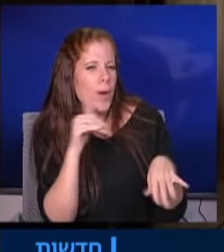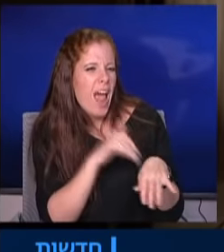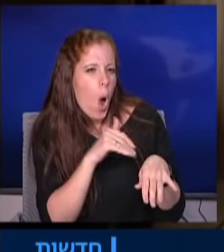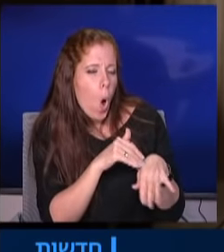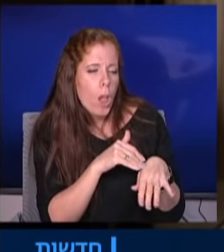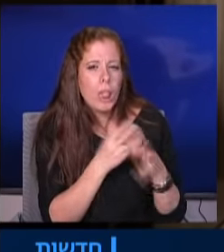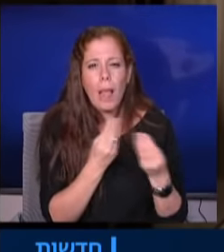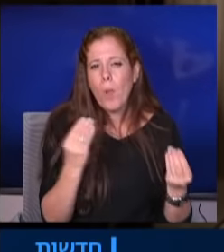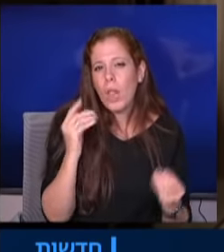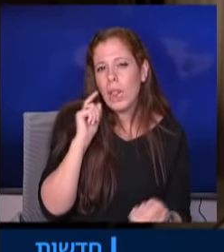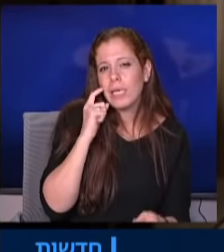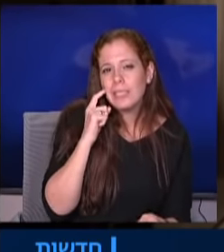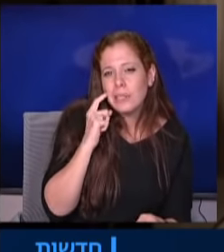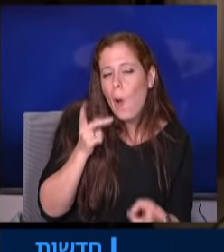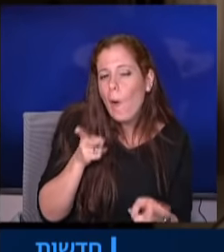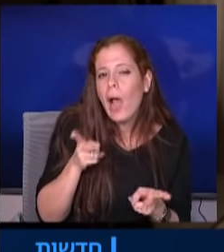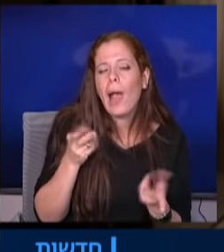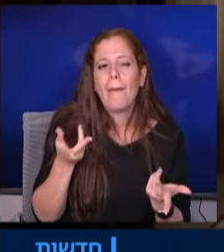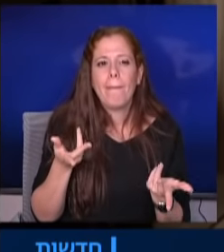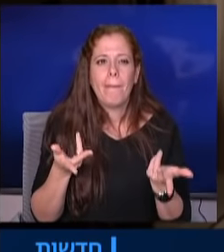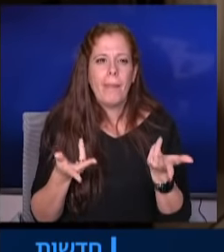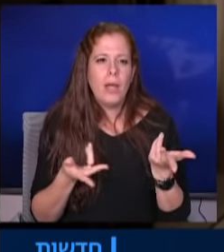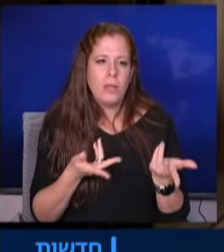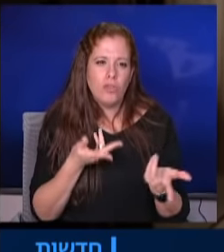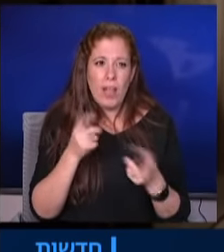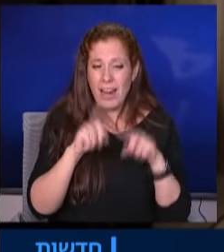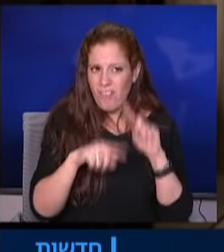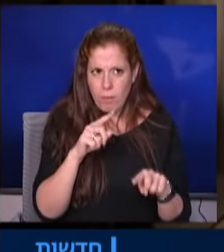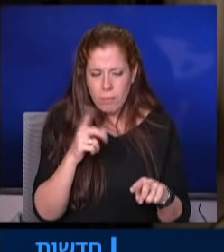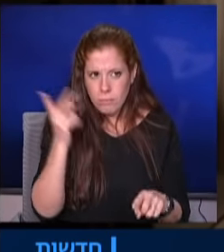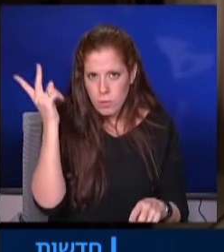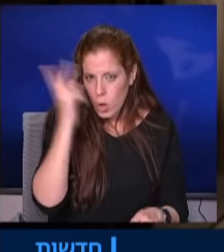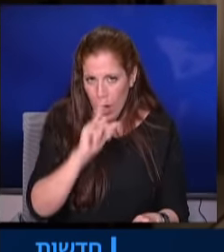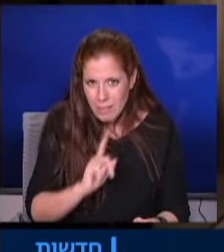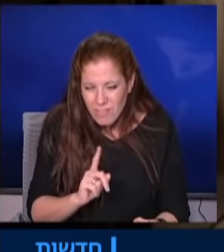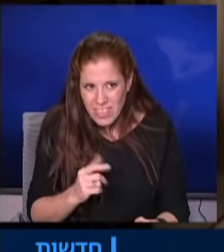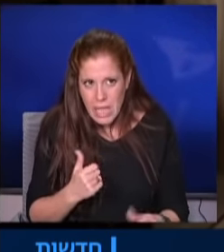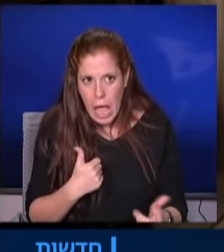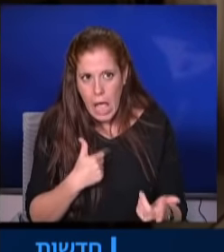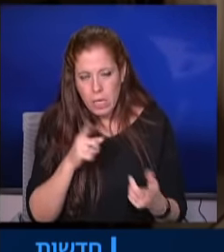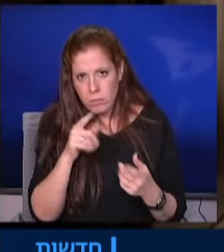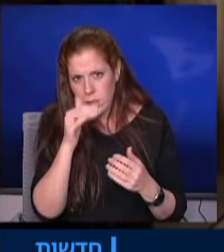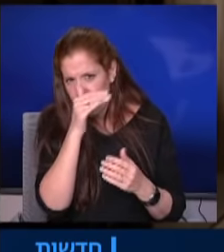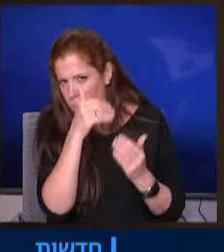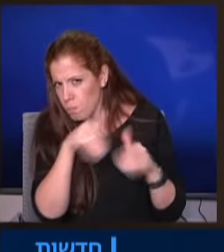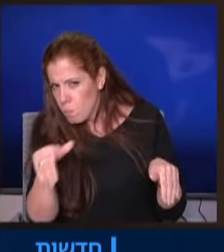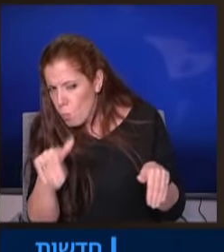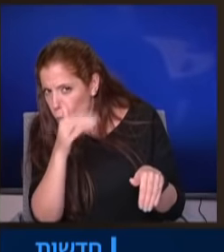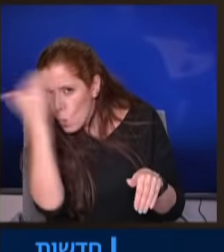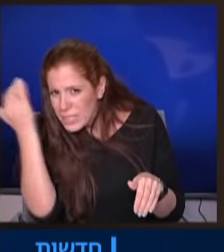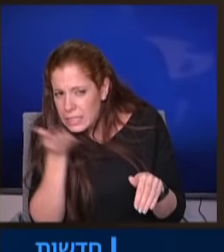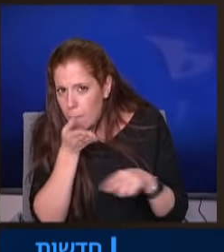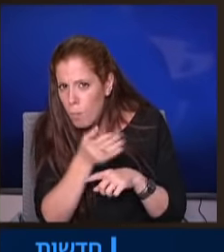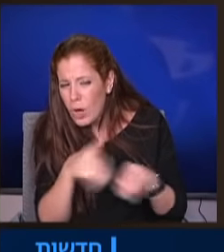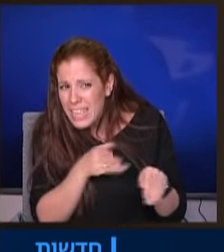המון צחוקים, שלפעמים לא הייתי כאילו כל כך מבינה אם הוא חוצה את הגבול. היה